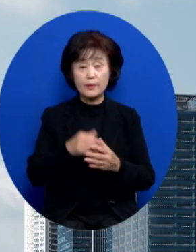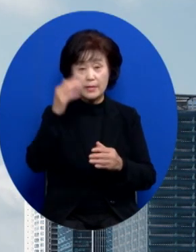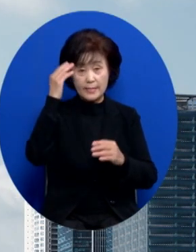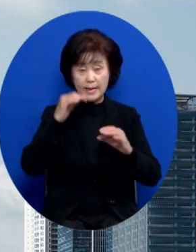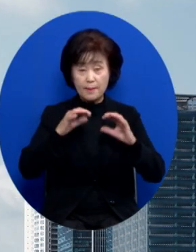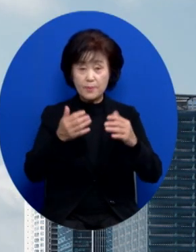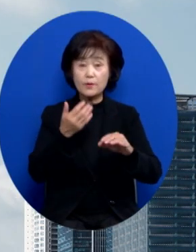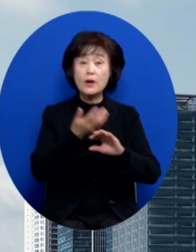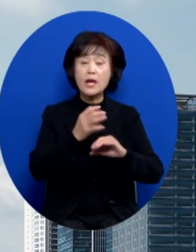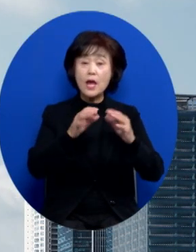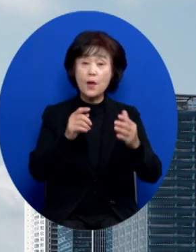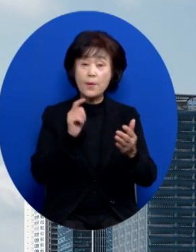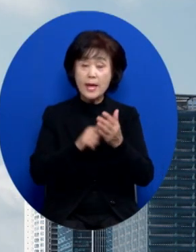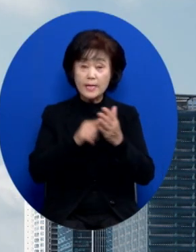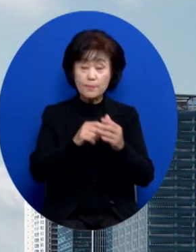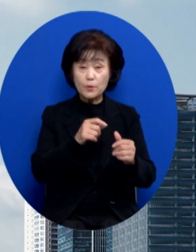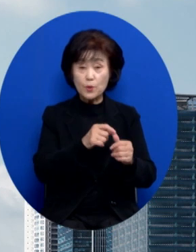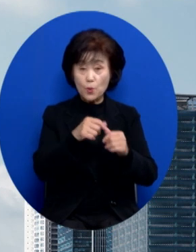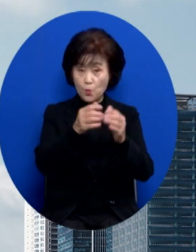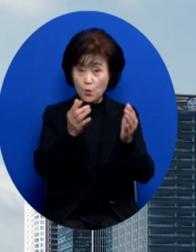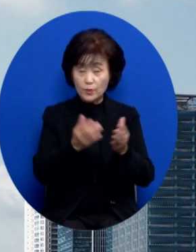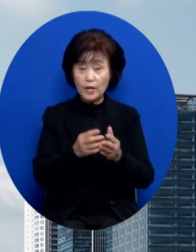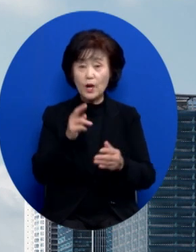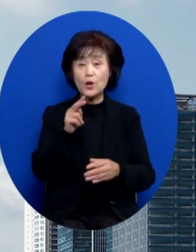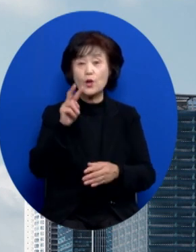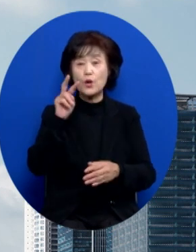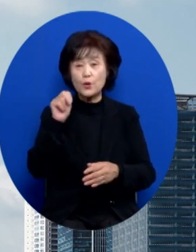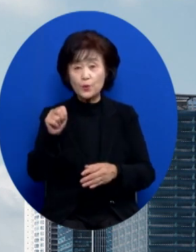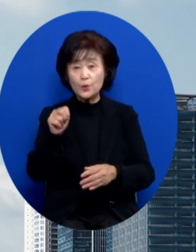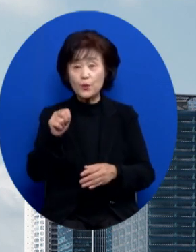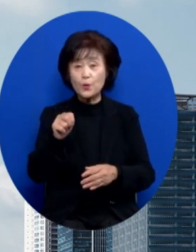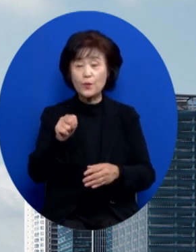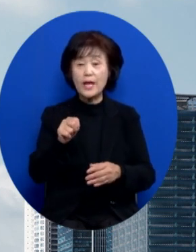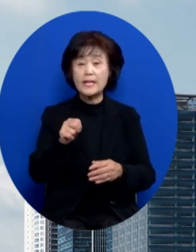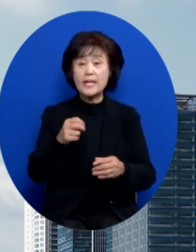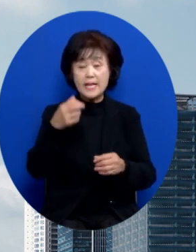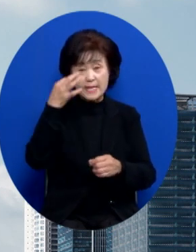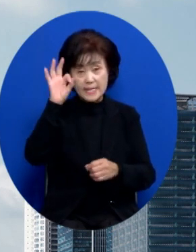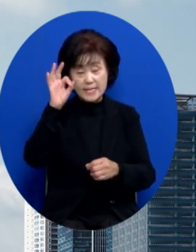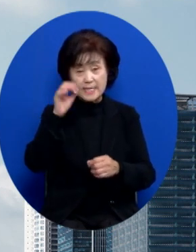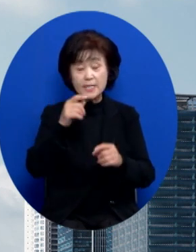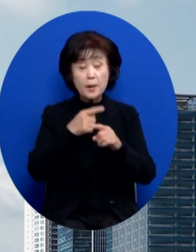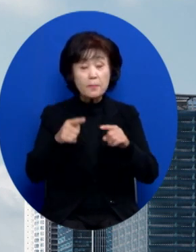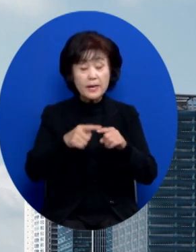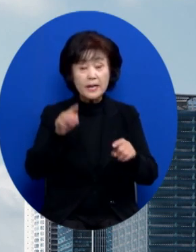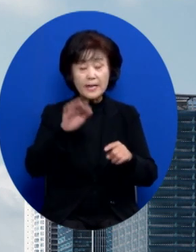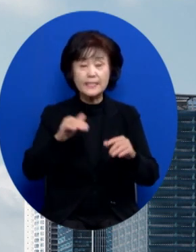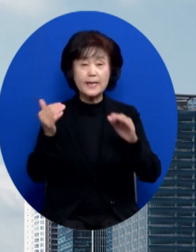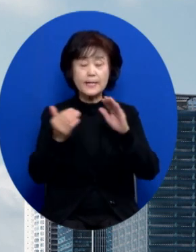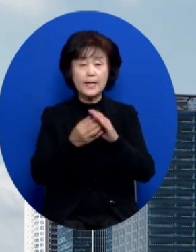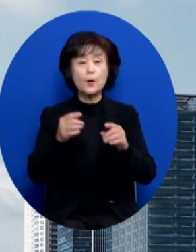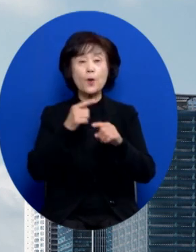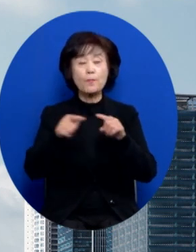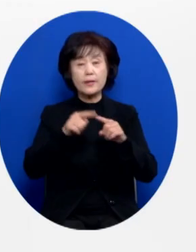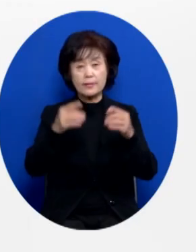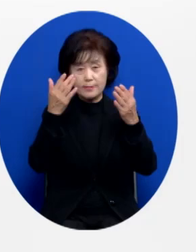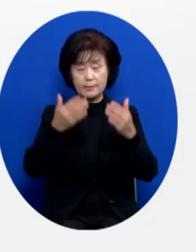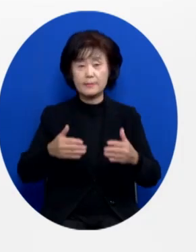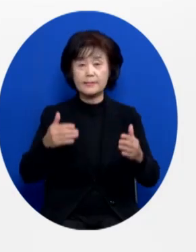대한민국 해외 긴급구호대가 UN 국제 탐색구조자문단 인증평가에서 최상급 등급을 받았습니다.